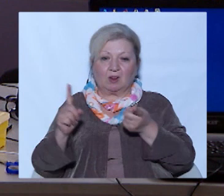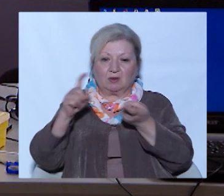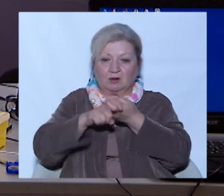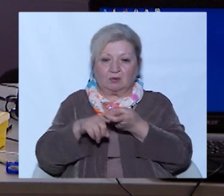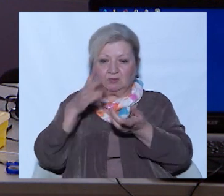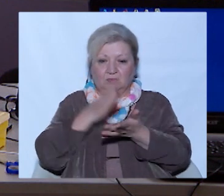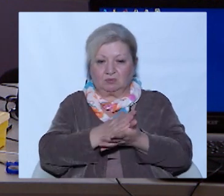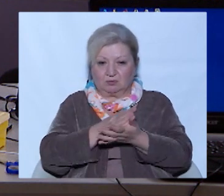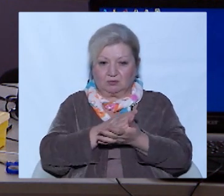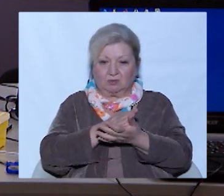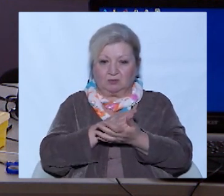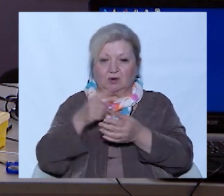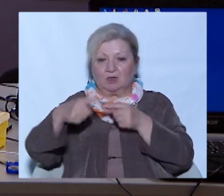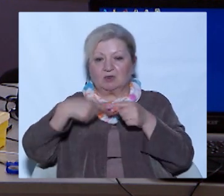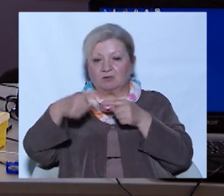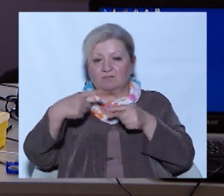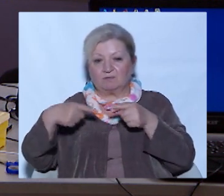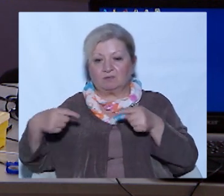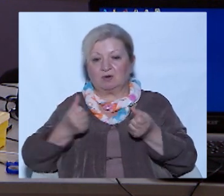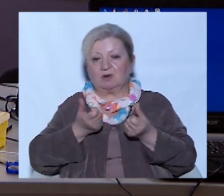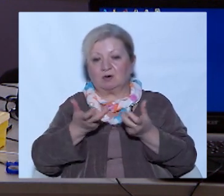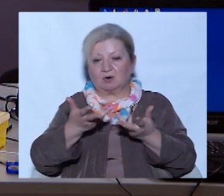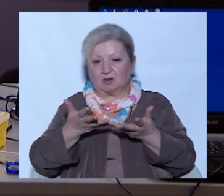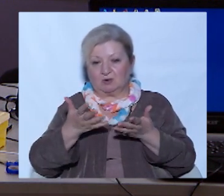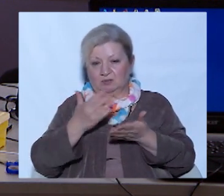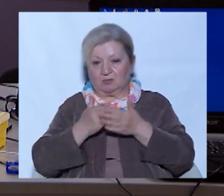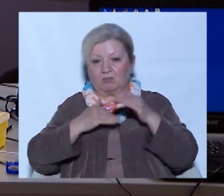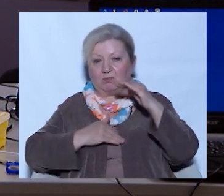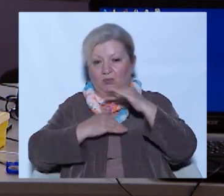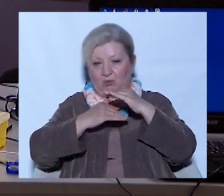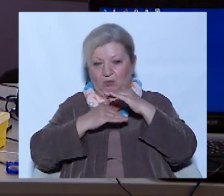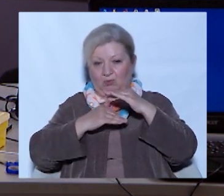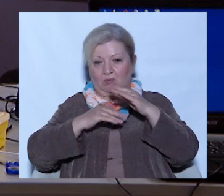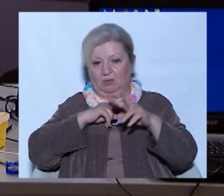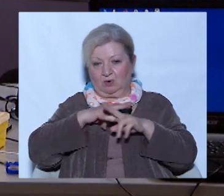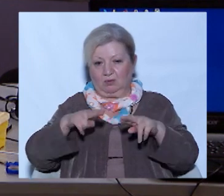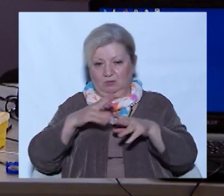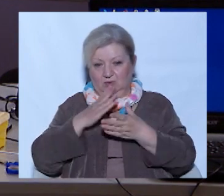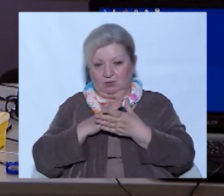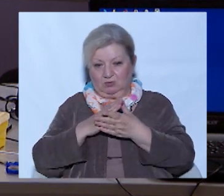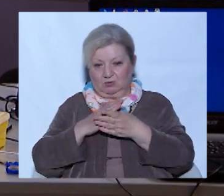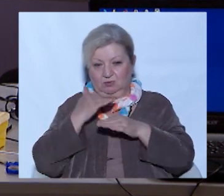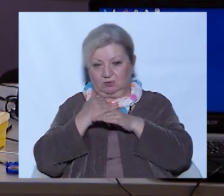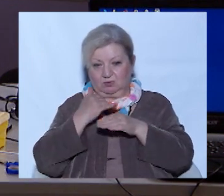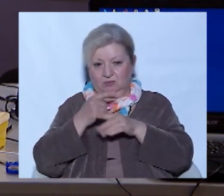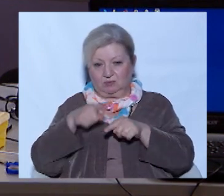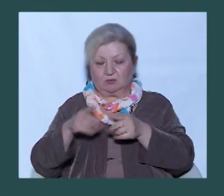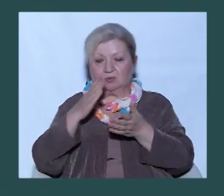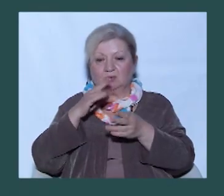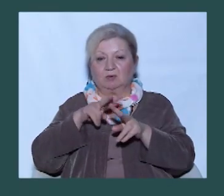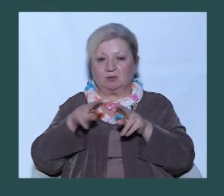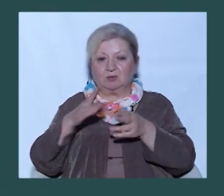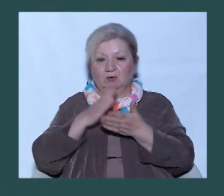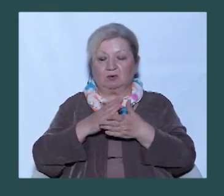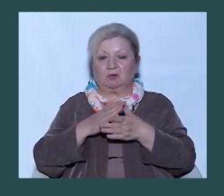ძაბებს შორის, რა დამოკიდებულებაა? ხვიათა რაოდენობის პროპორციულია. აი ამ